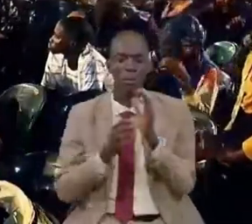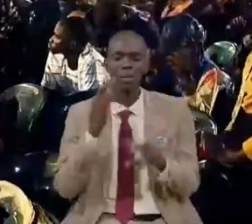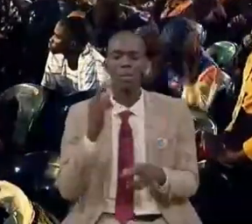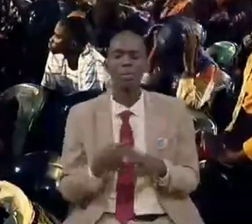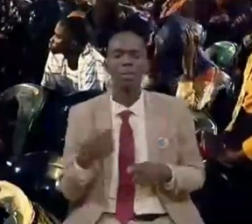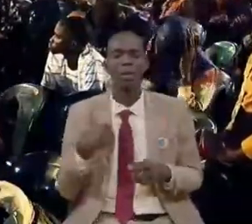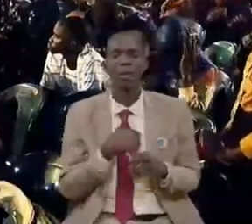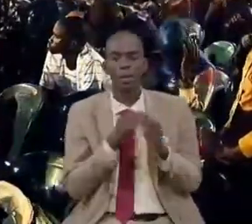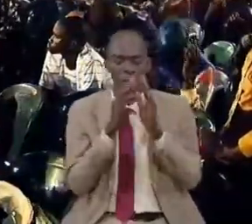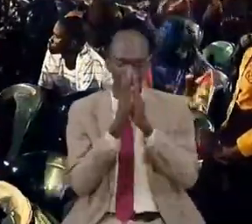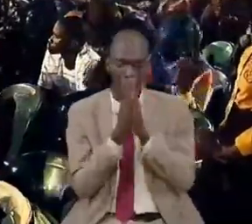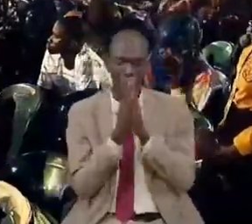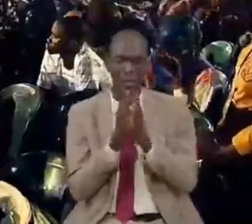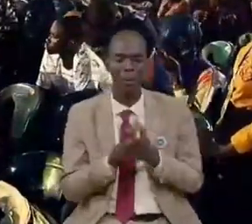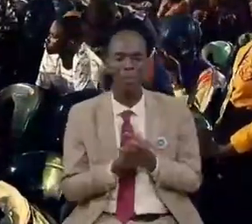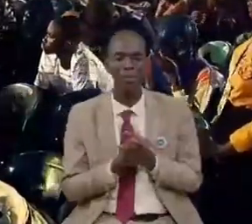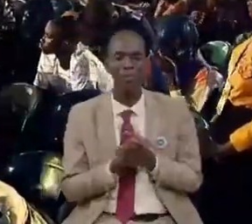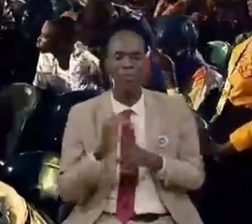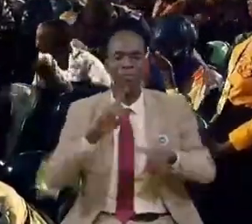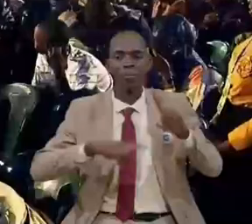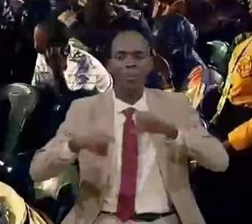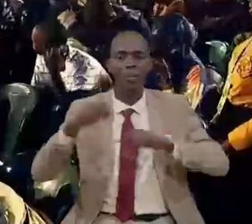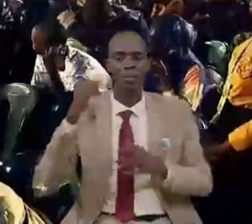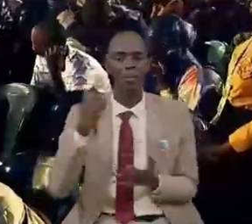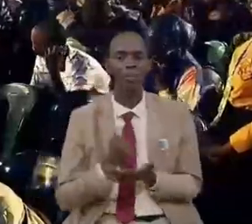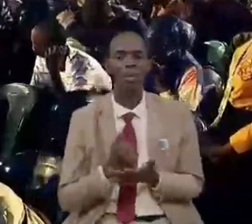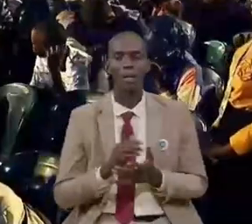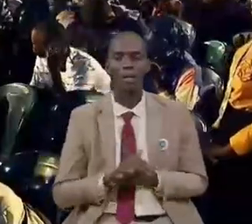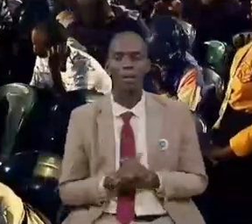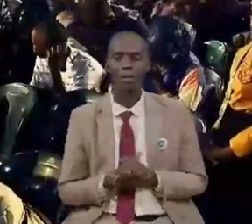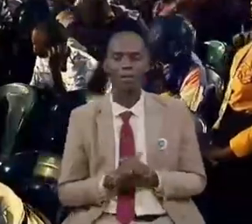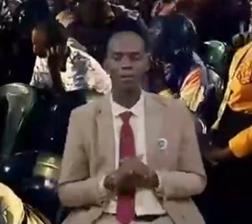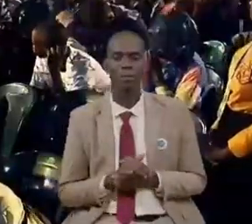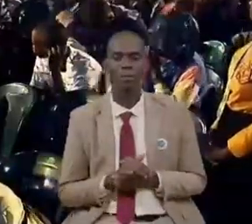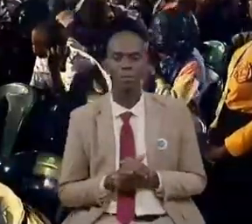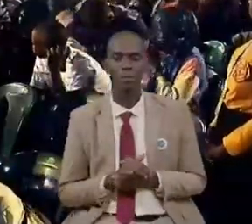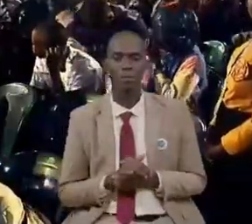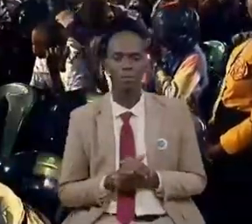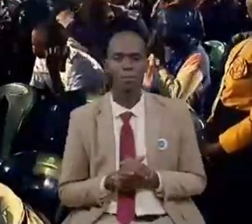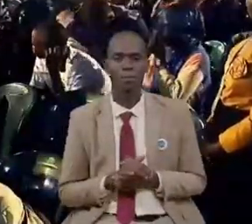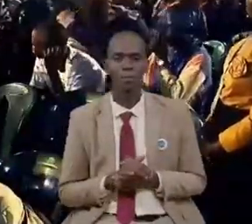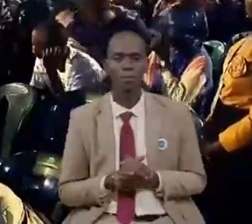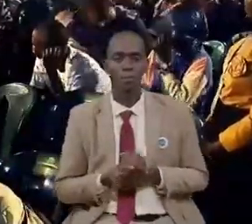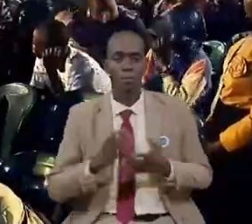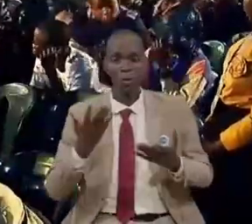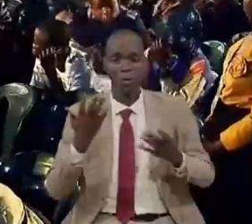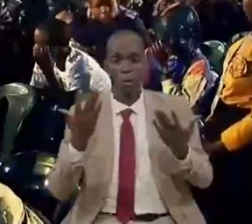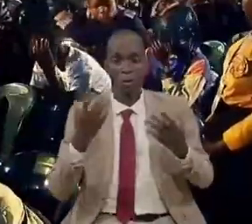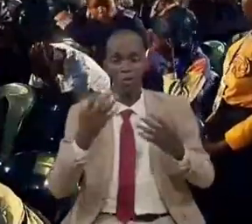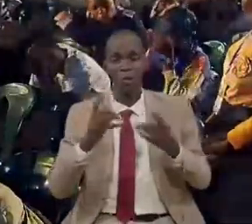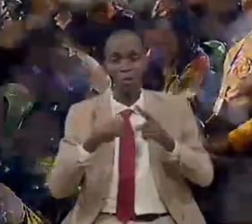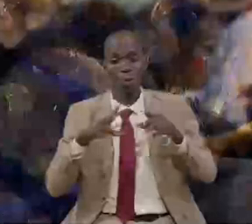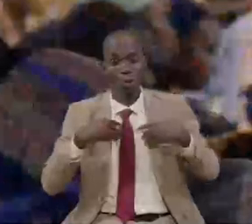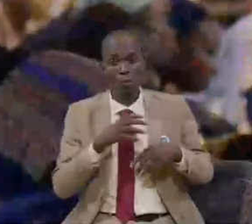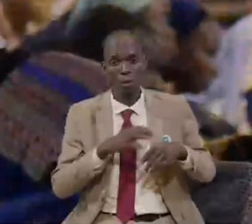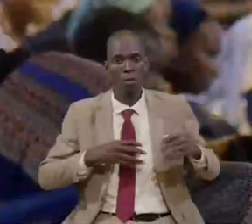Au nom de Jésus, nous prions. Donnez-moi un bon amen là-bas. Gardez les mains là en